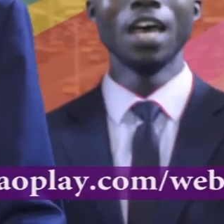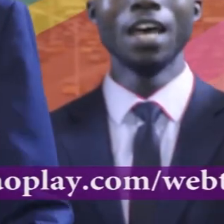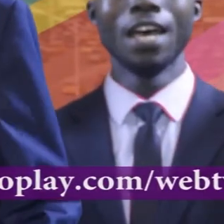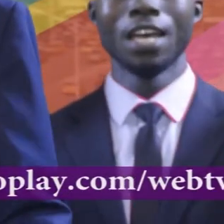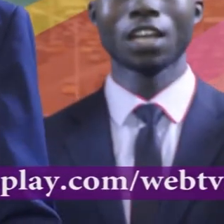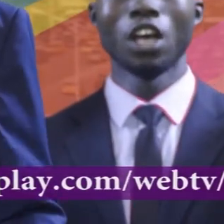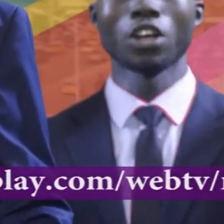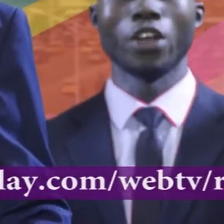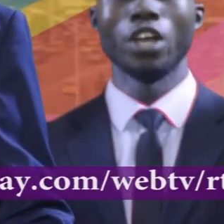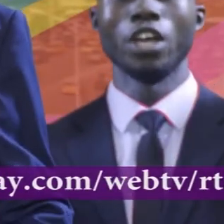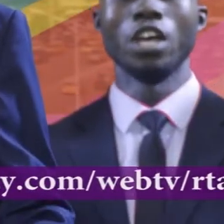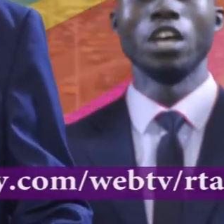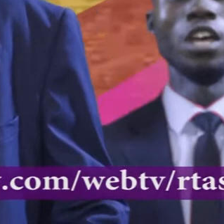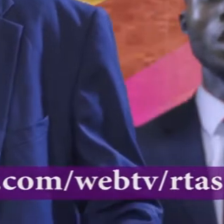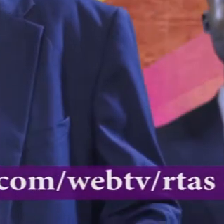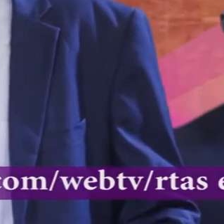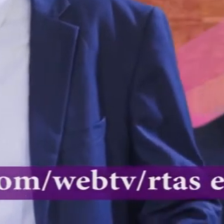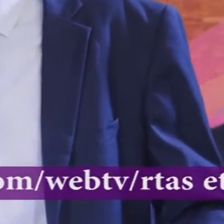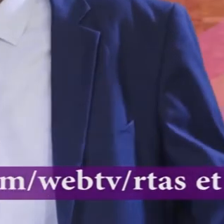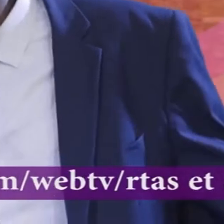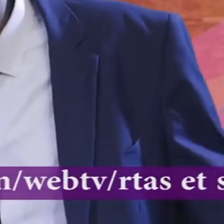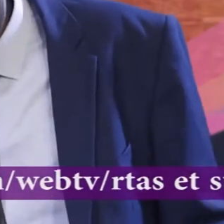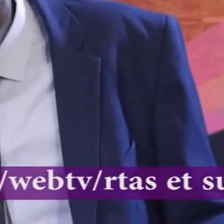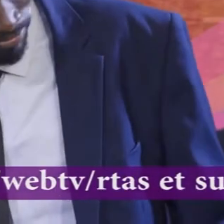tout éclairé.